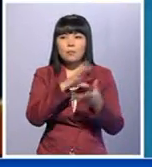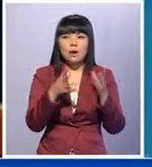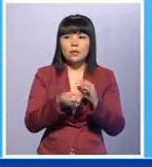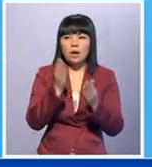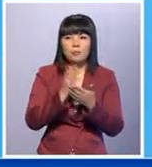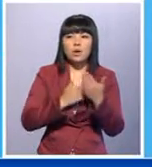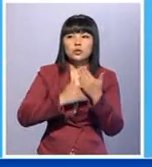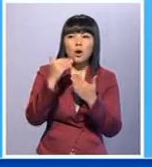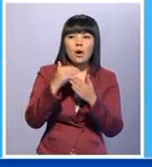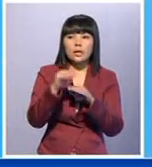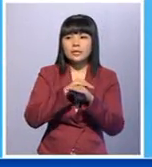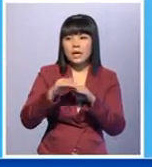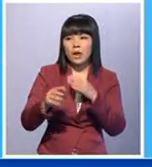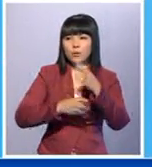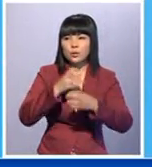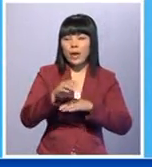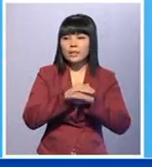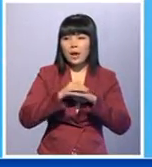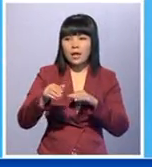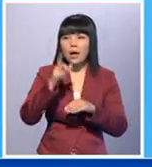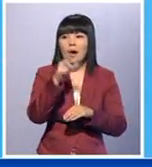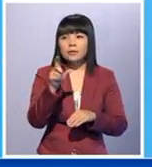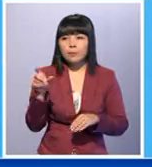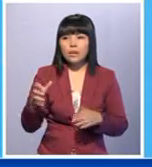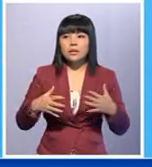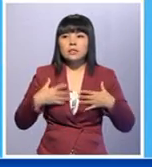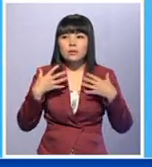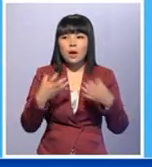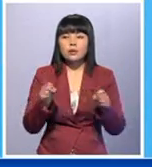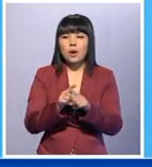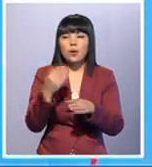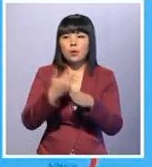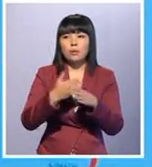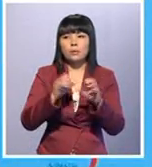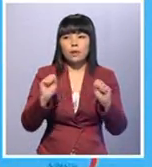Жоғары деңгейде, дүниежүзілік деңгейде адамдарға денсаулығын сақтауына көмек көрсете алады.